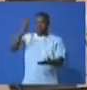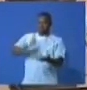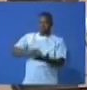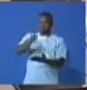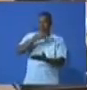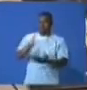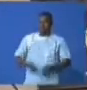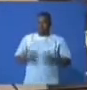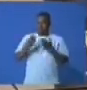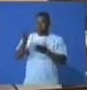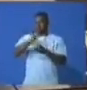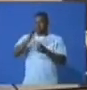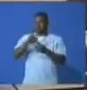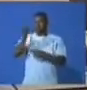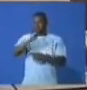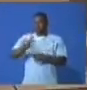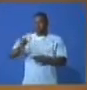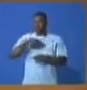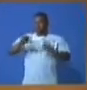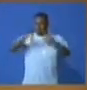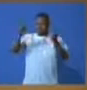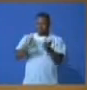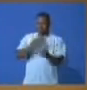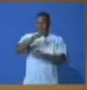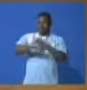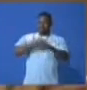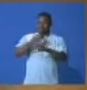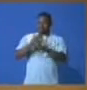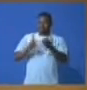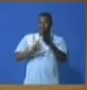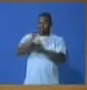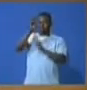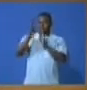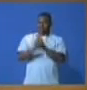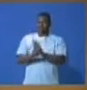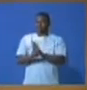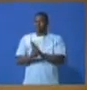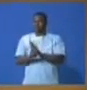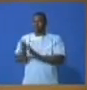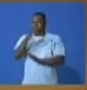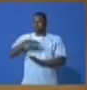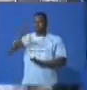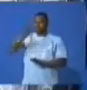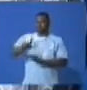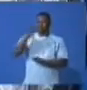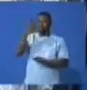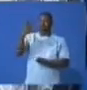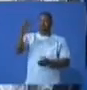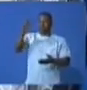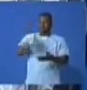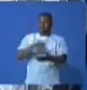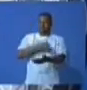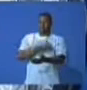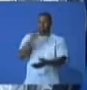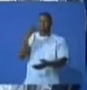don entre le Burkina Faso et l'Association internationale de développement. Il s'agit de 35 milliards de francs CFA